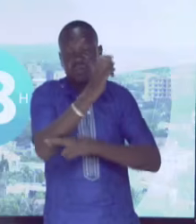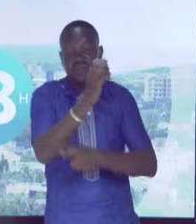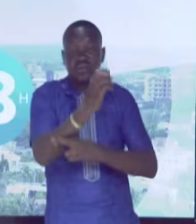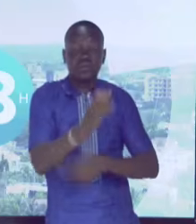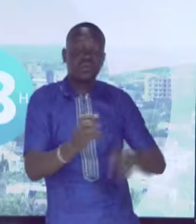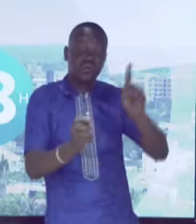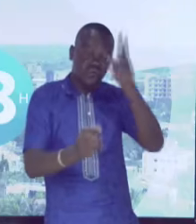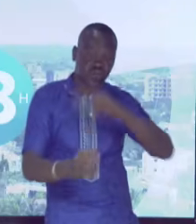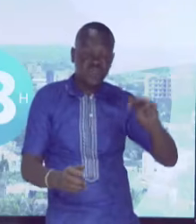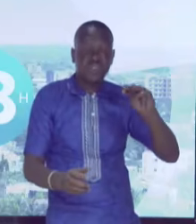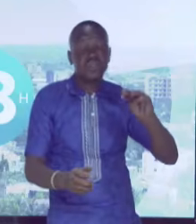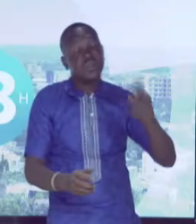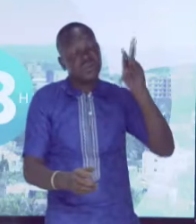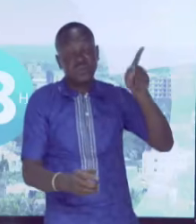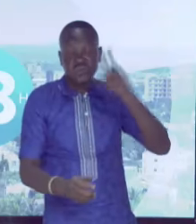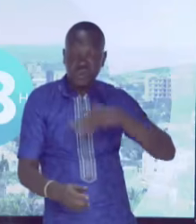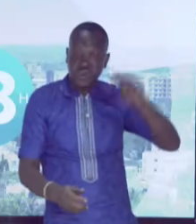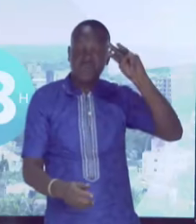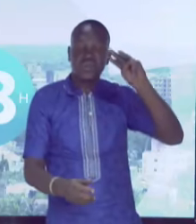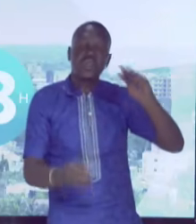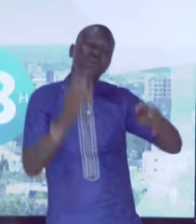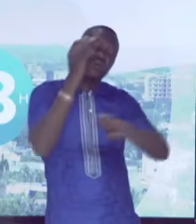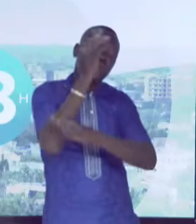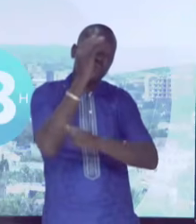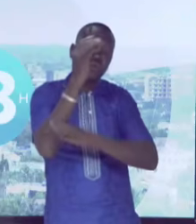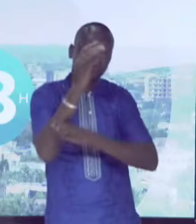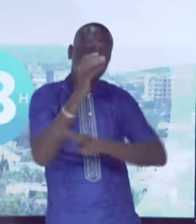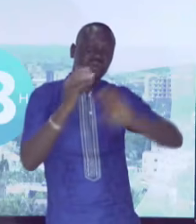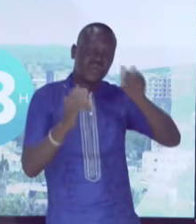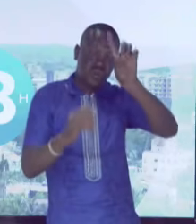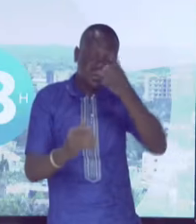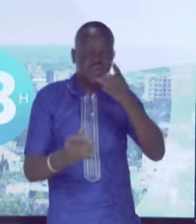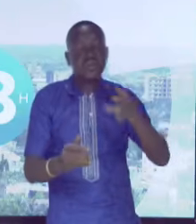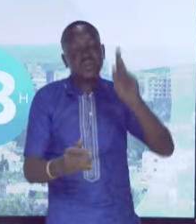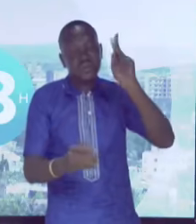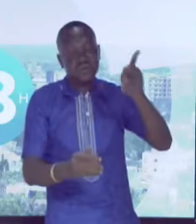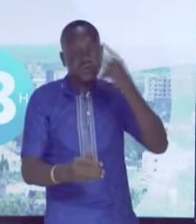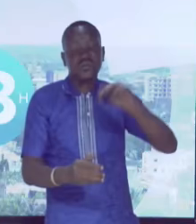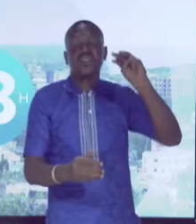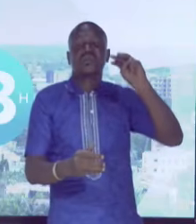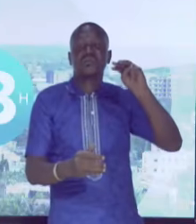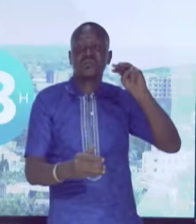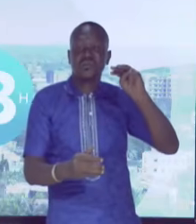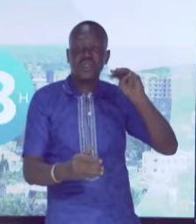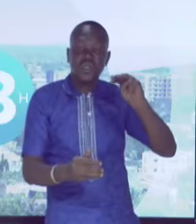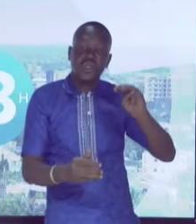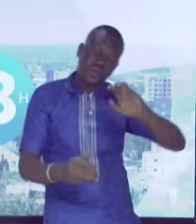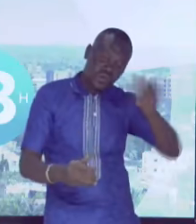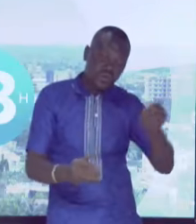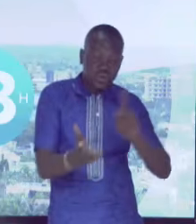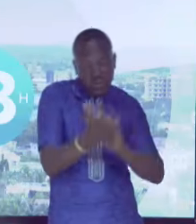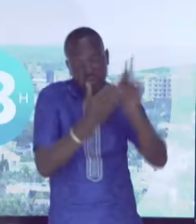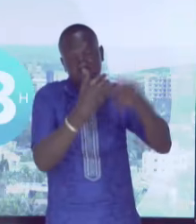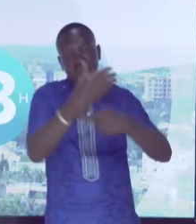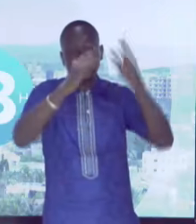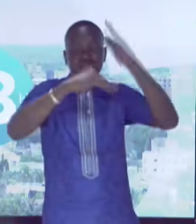Nagrin, 4,9 km. Bassinko, 6,17 km, Yagma, 9,5 km. Deux autres projets de